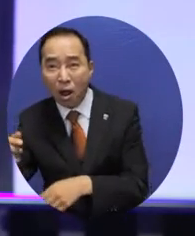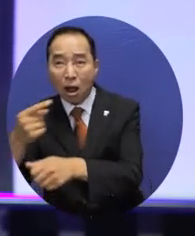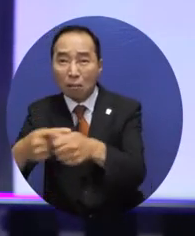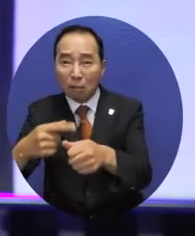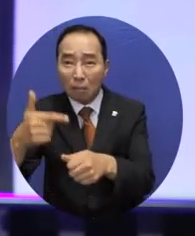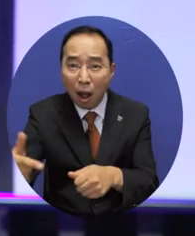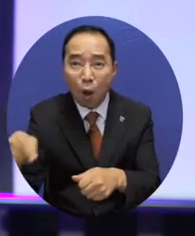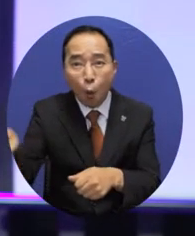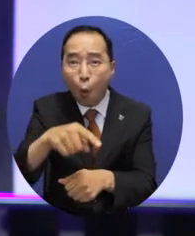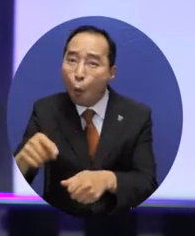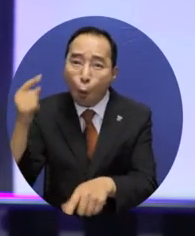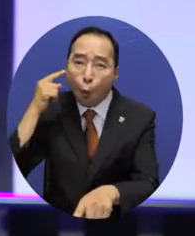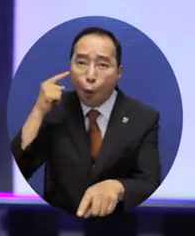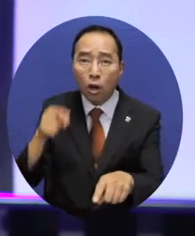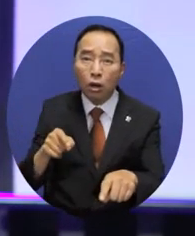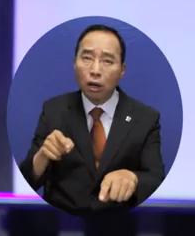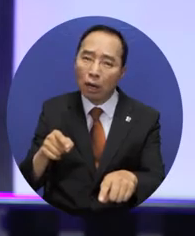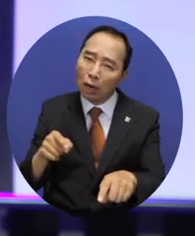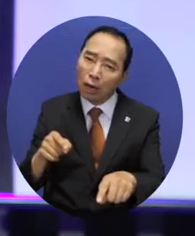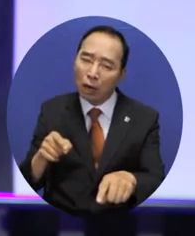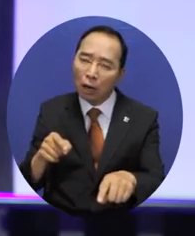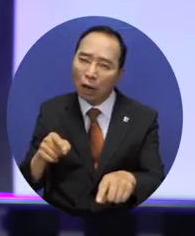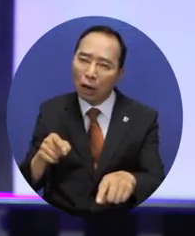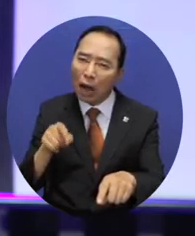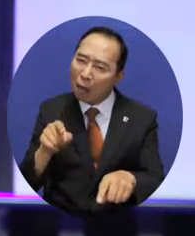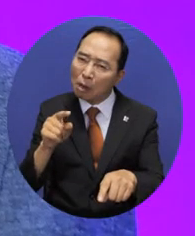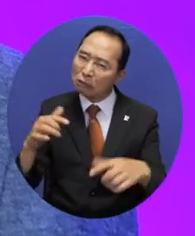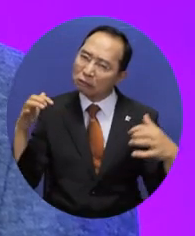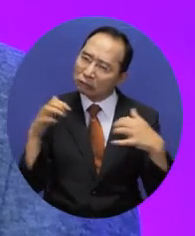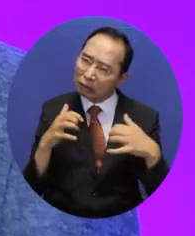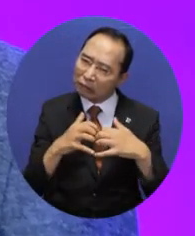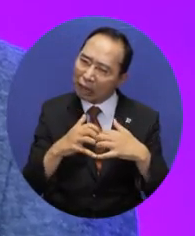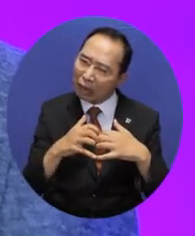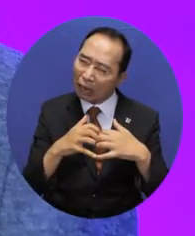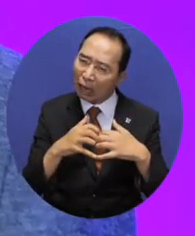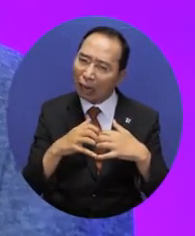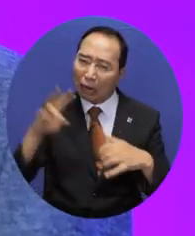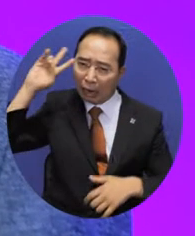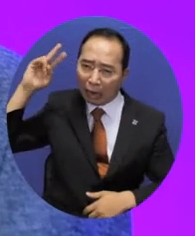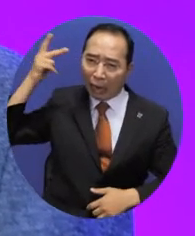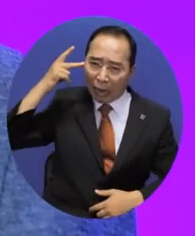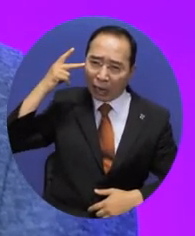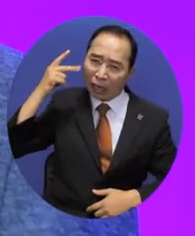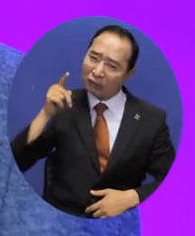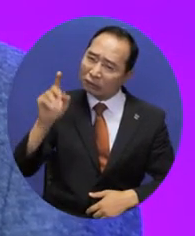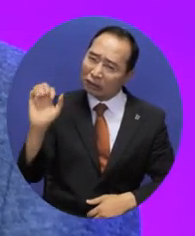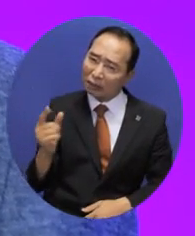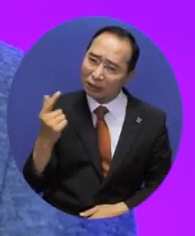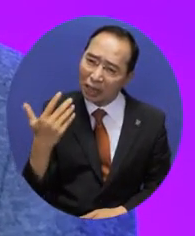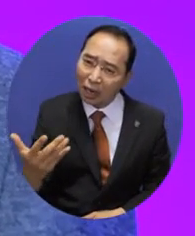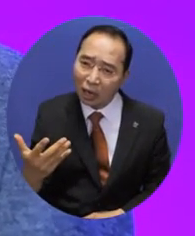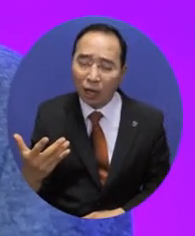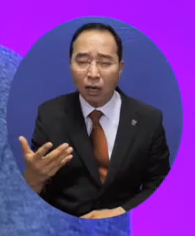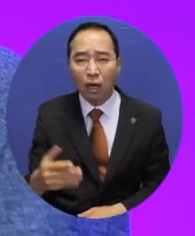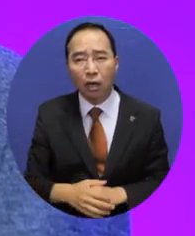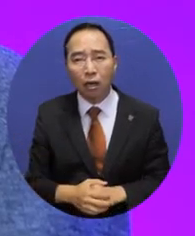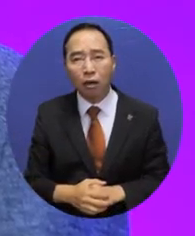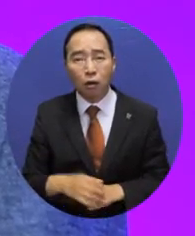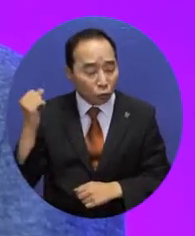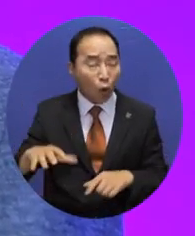대해서 전쟁의 광기 때문이라고 그랬습니다. 그러나 평화 시에도 또 일상의